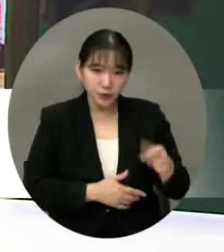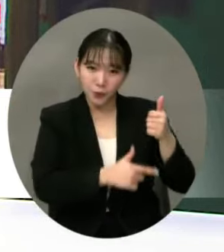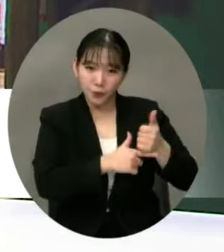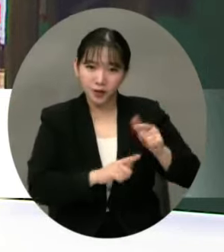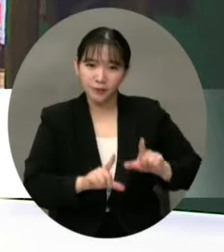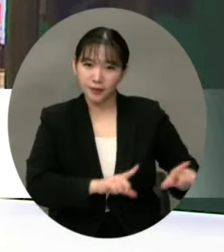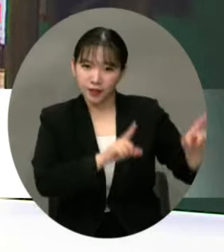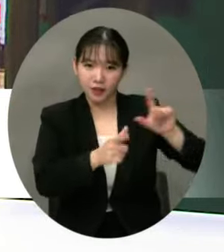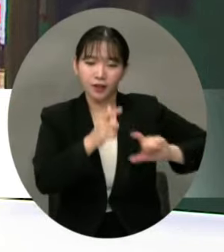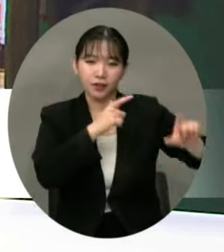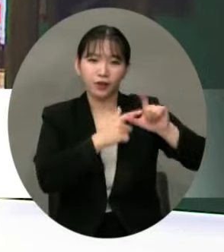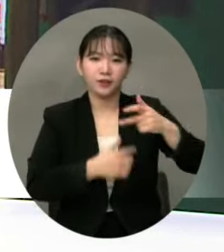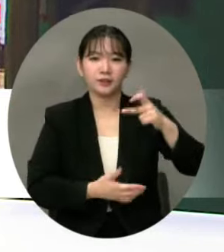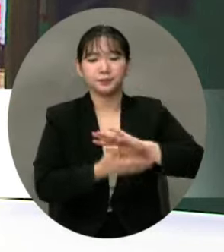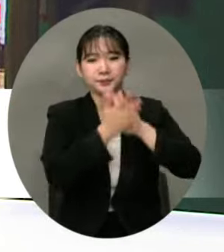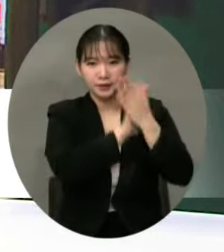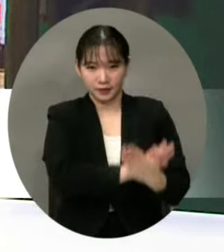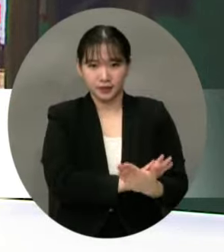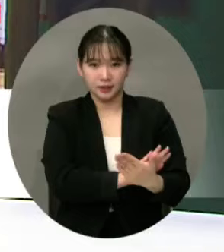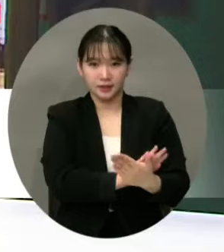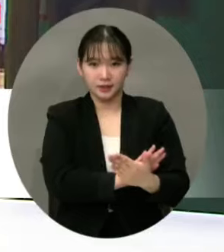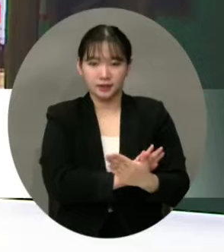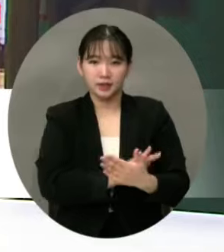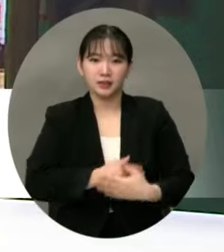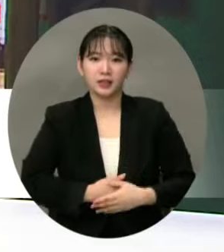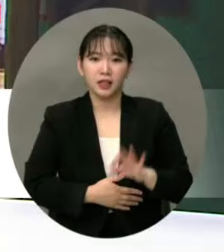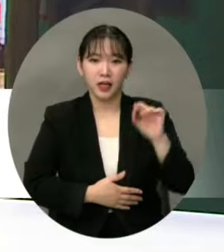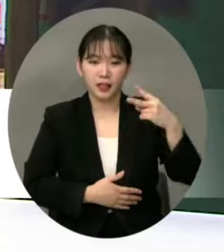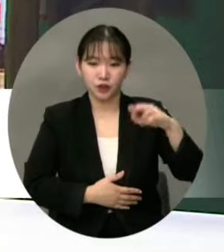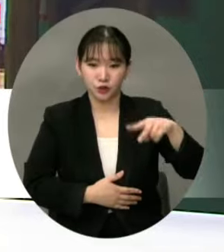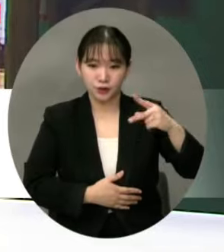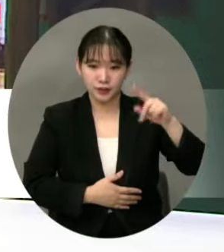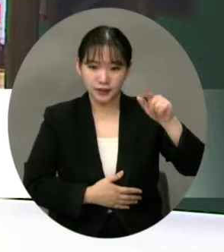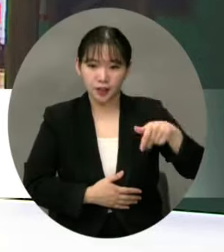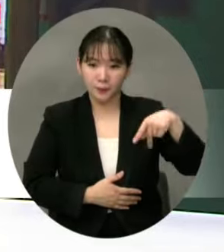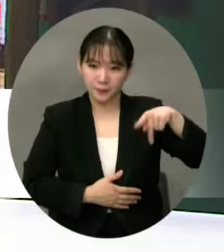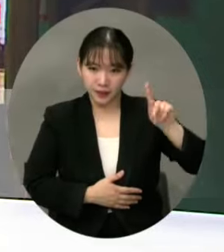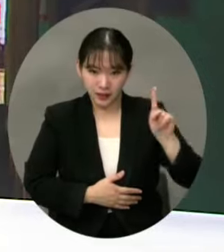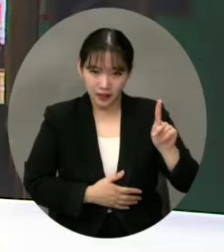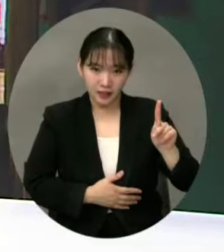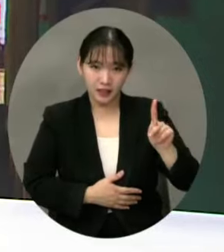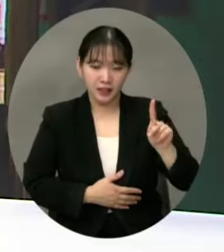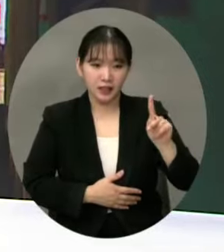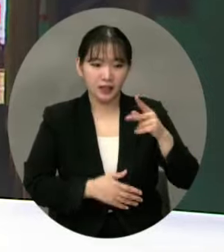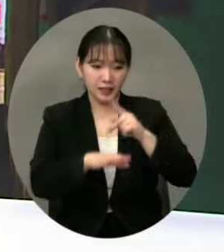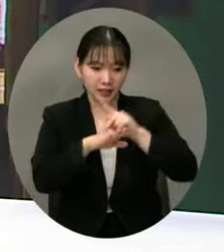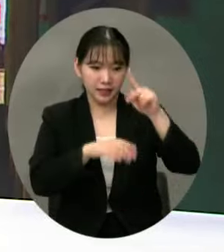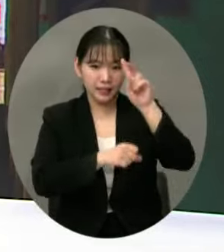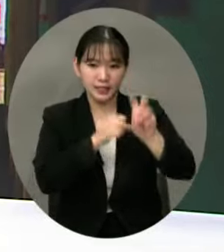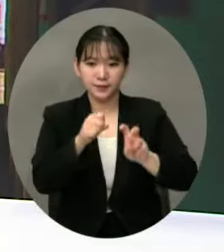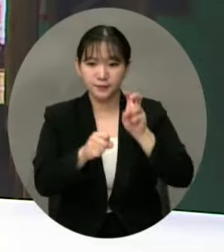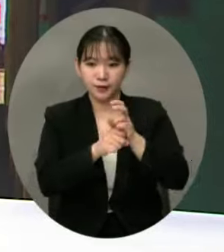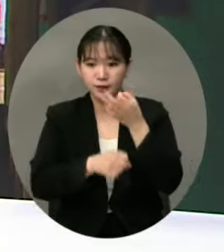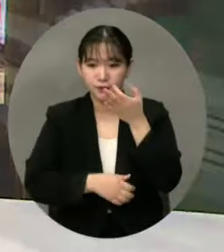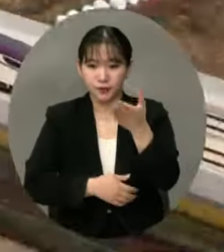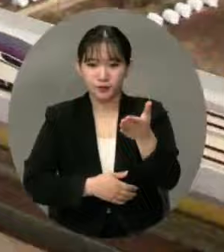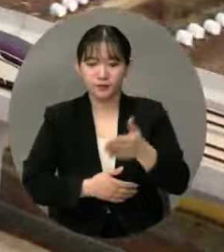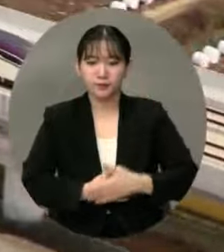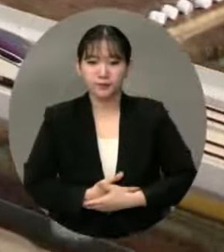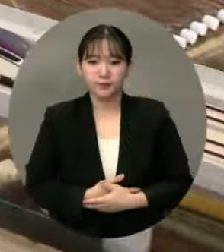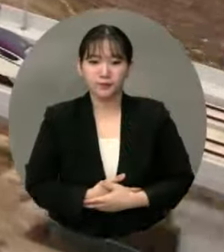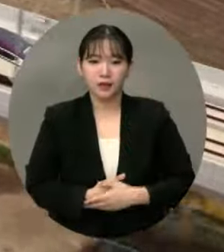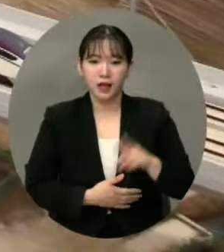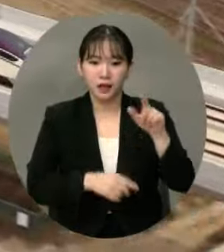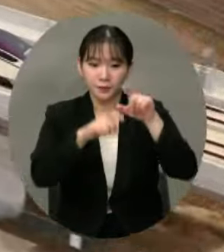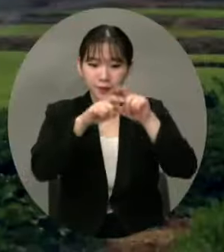더 크게 달라졌습니다. 안윤석 PD가 KTX 개통 이후 그동안의 20년을 돌아봤습니다.